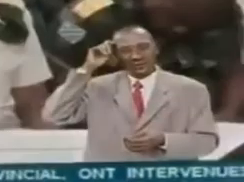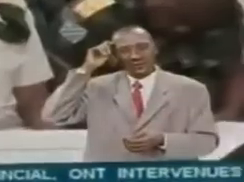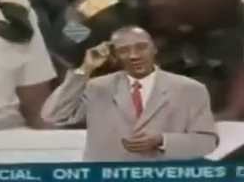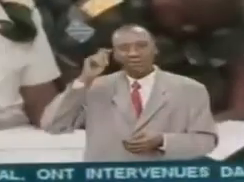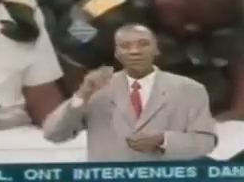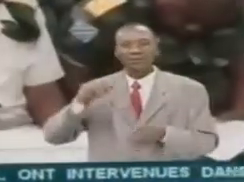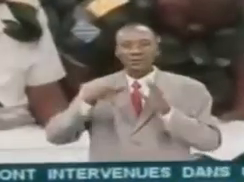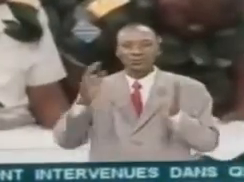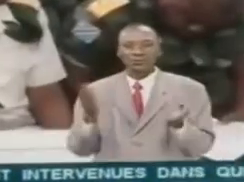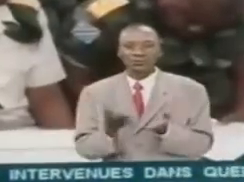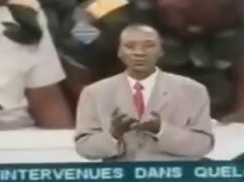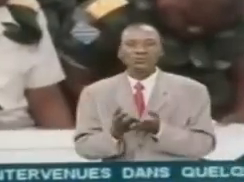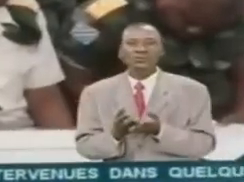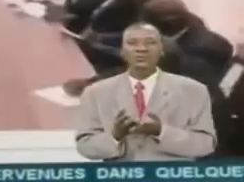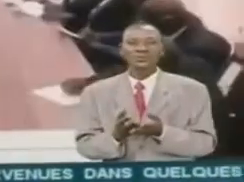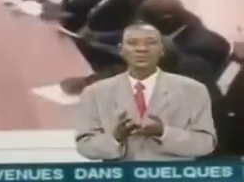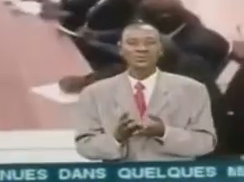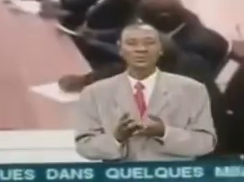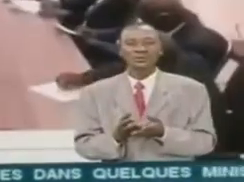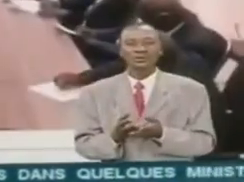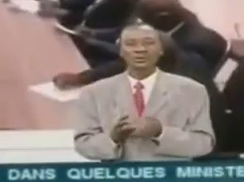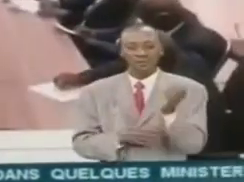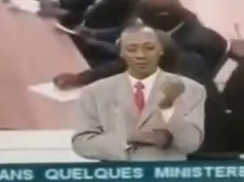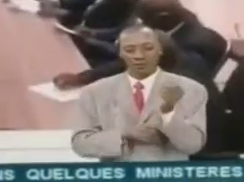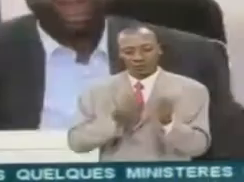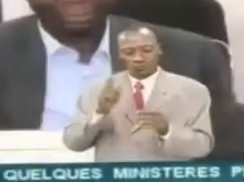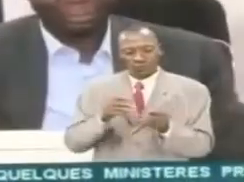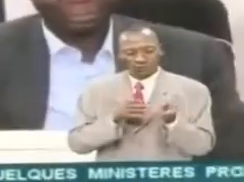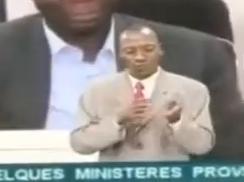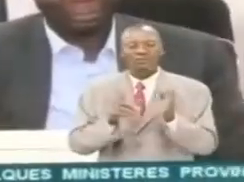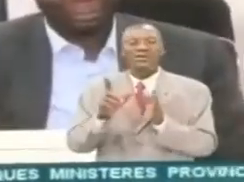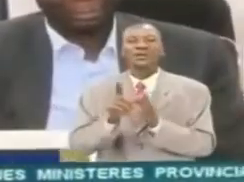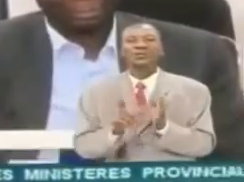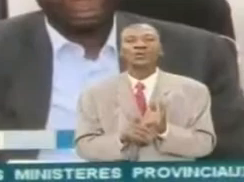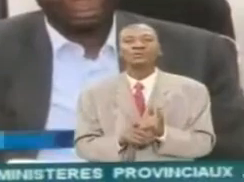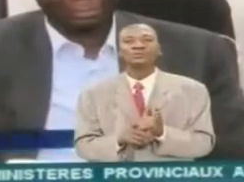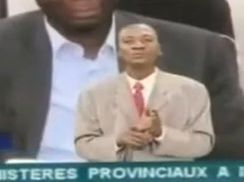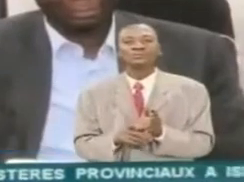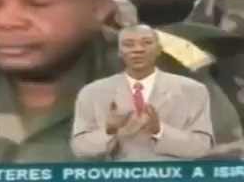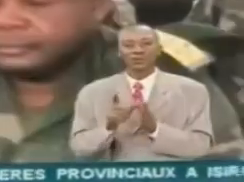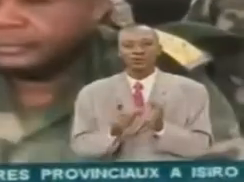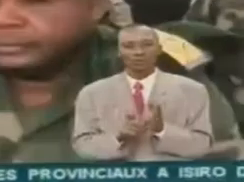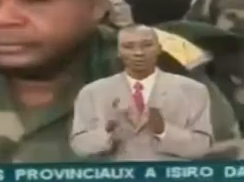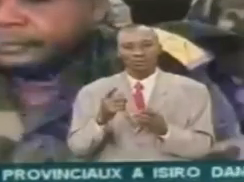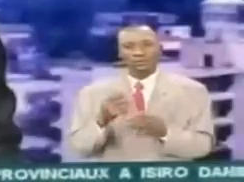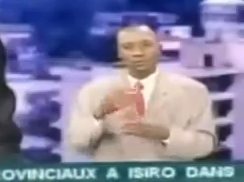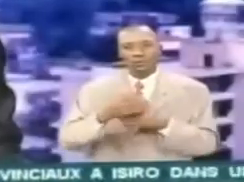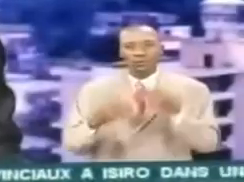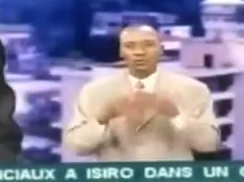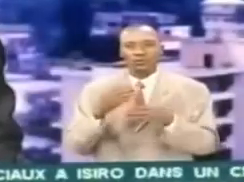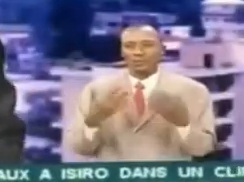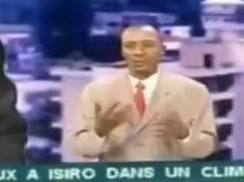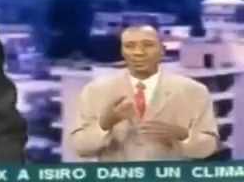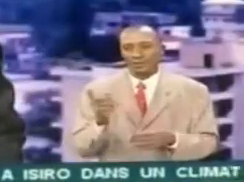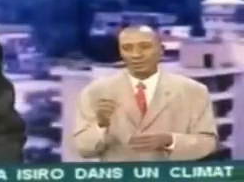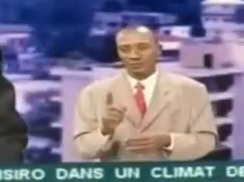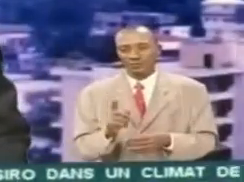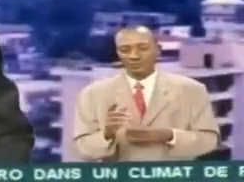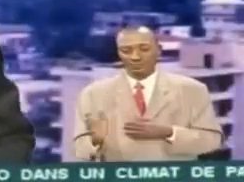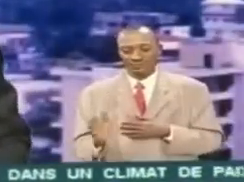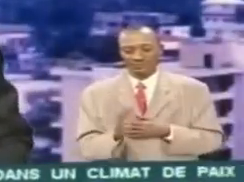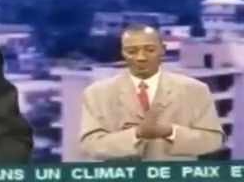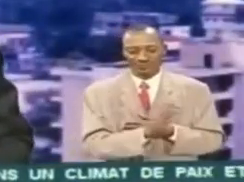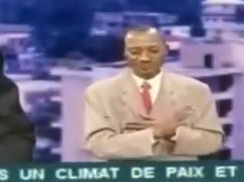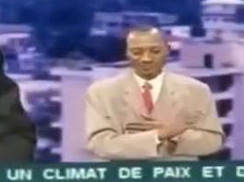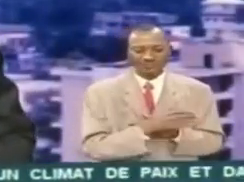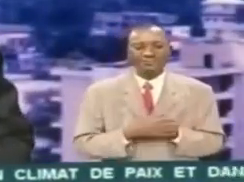irréguliers subiront la rigueur de la loi. Les bulldozers vont raser toutes les constructions anarchiques aux abords des camps militaires. Puis cette